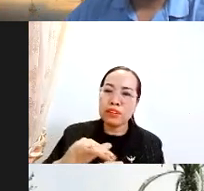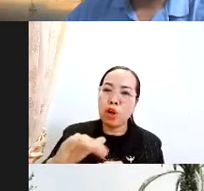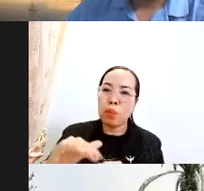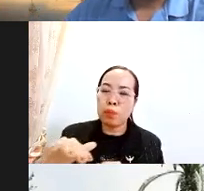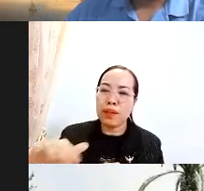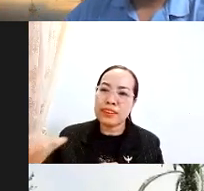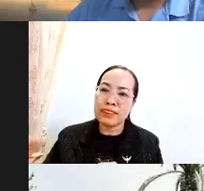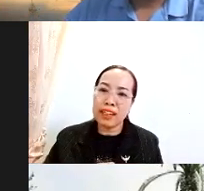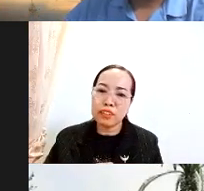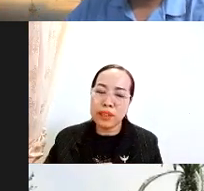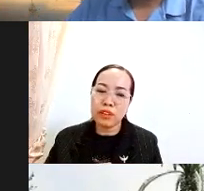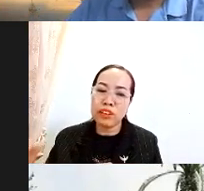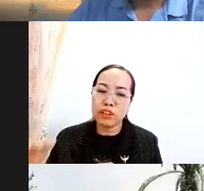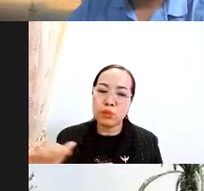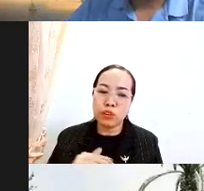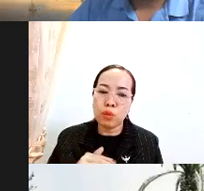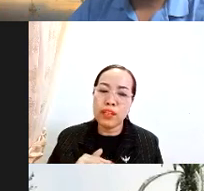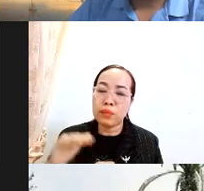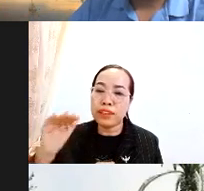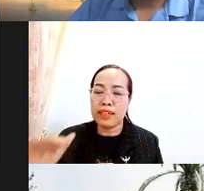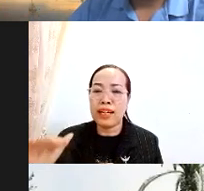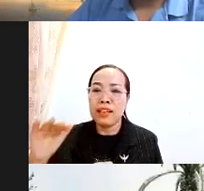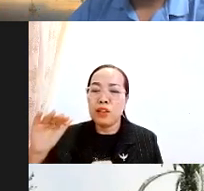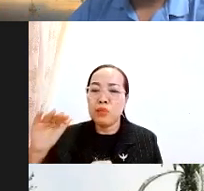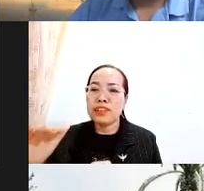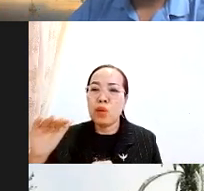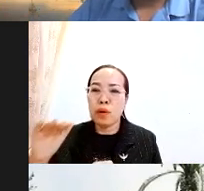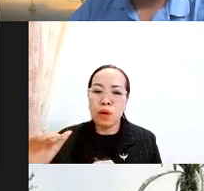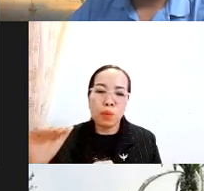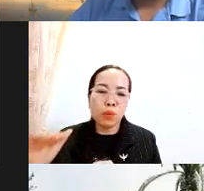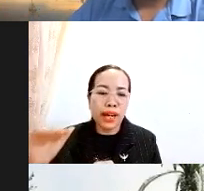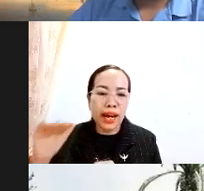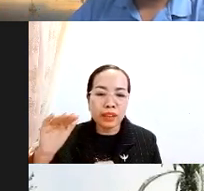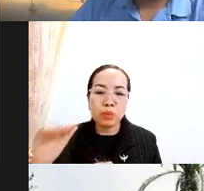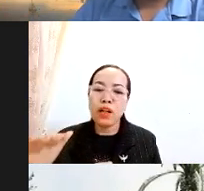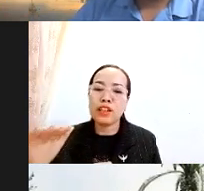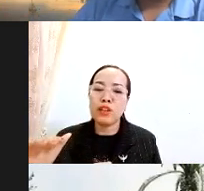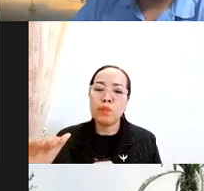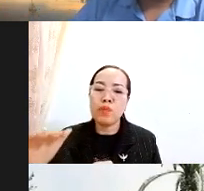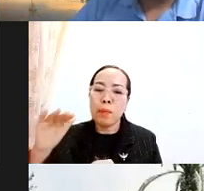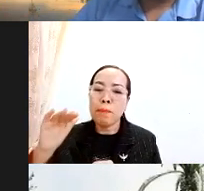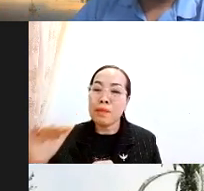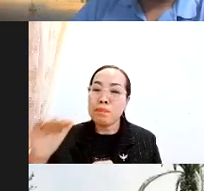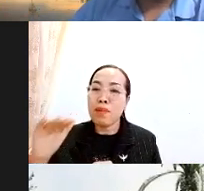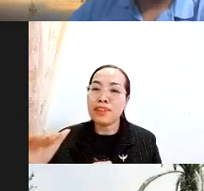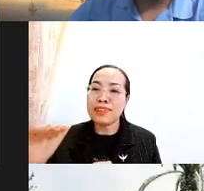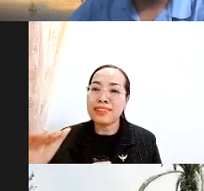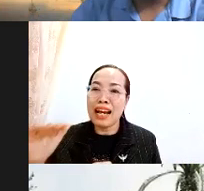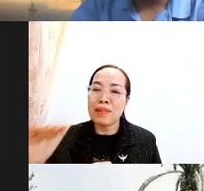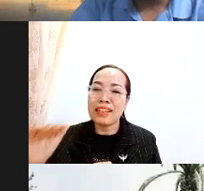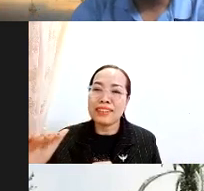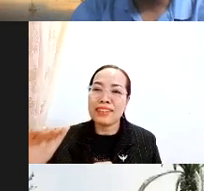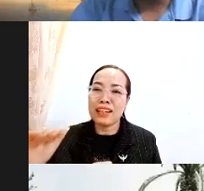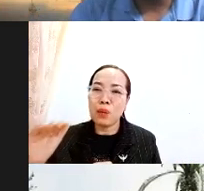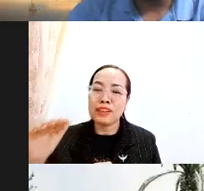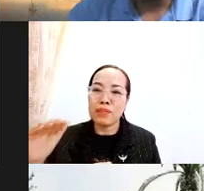bên nhóm cho bộ quan sắc xa xoay vô lơ chùm nửa tô mi nhóm khơi tha vì chị ô bộ co môi đã át phơi nhóm bài bọt tam